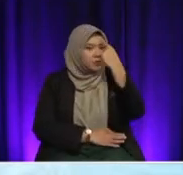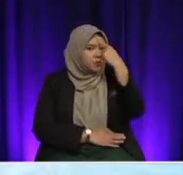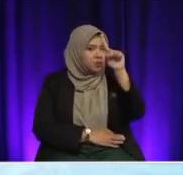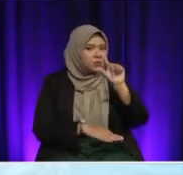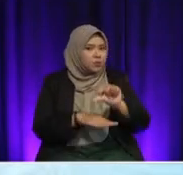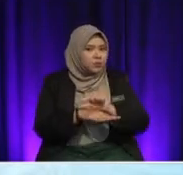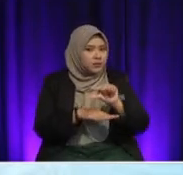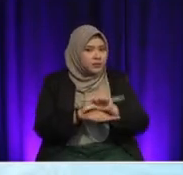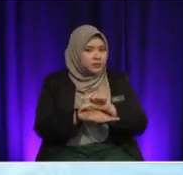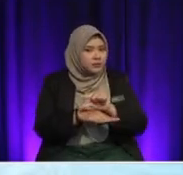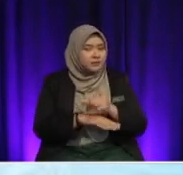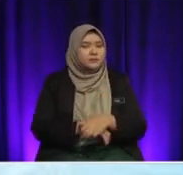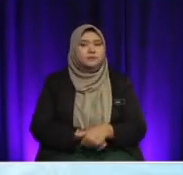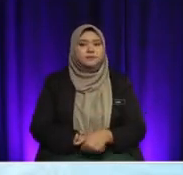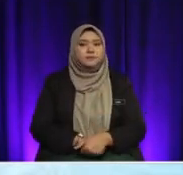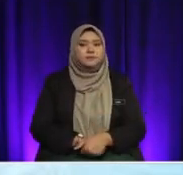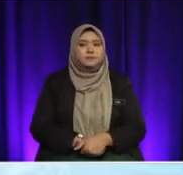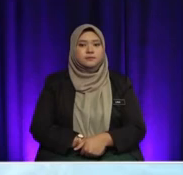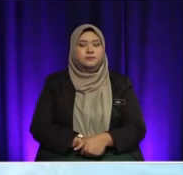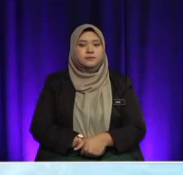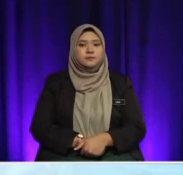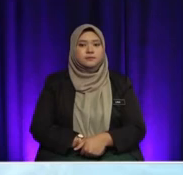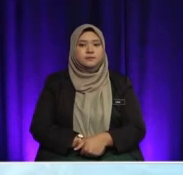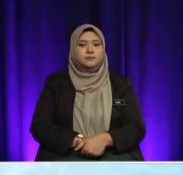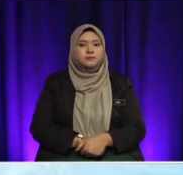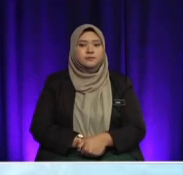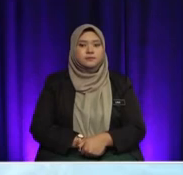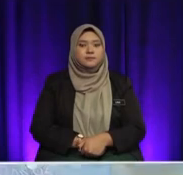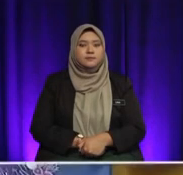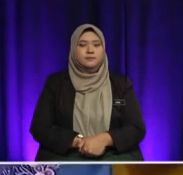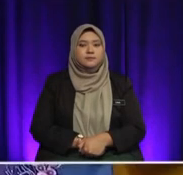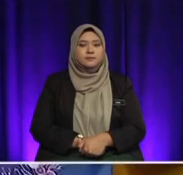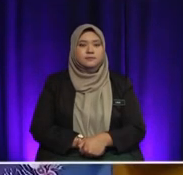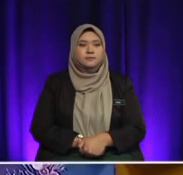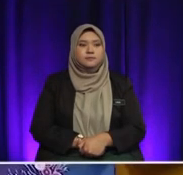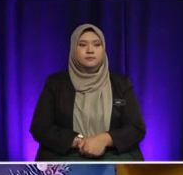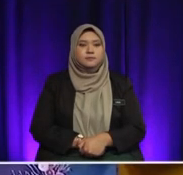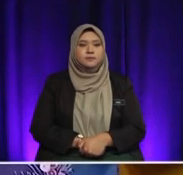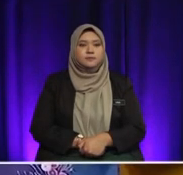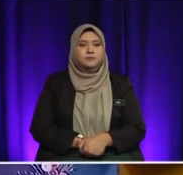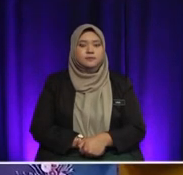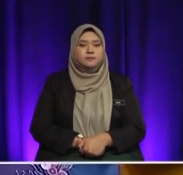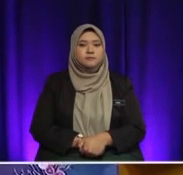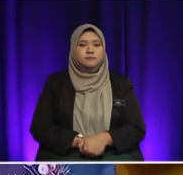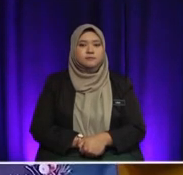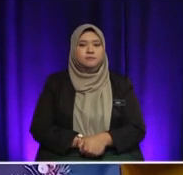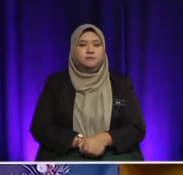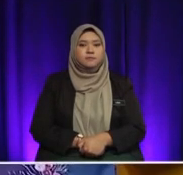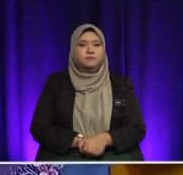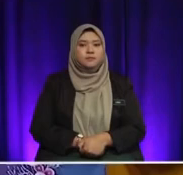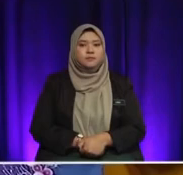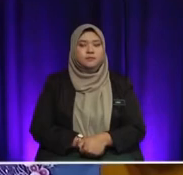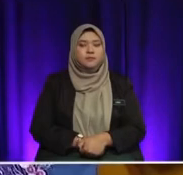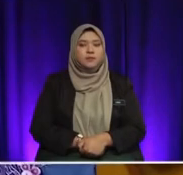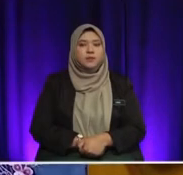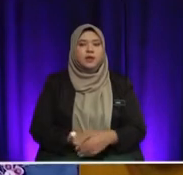berapa banyak. Lepas tu kita sejuk bekukan. Kalau dekat industri mungkin mereka akan gunakan blast freezer,